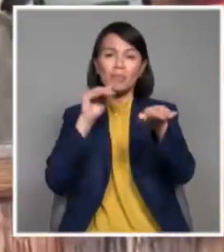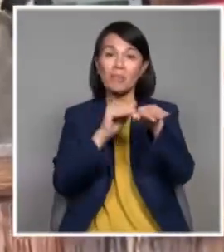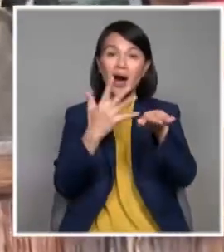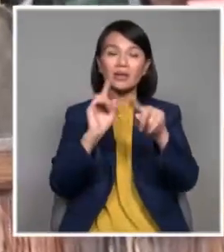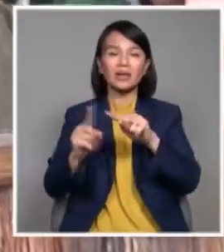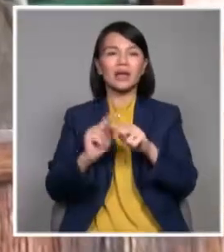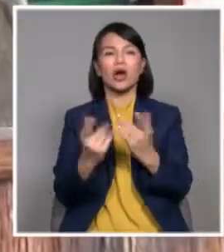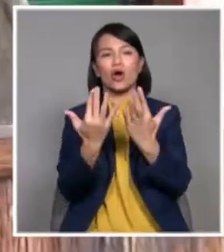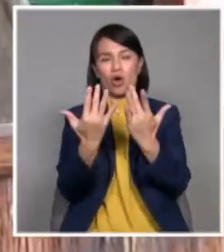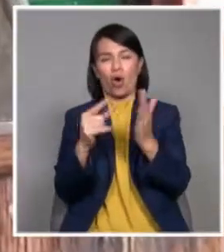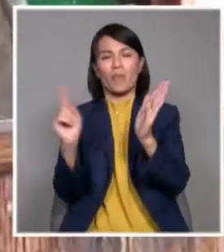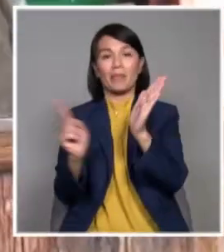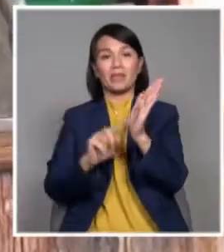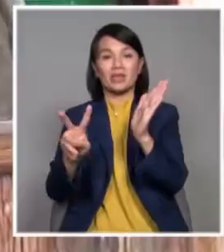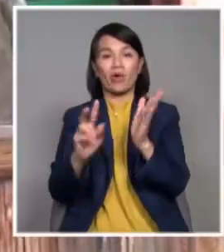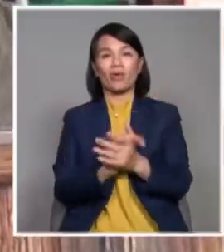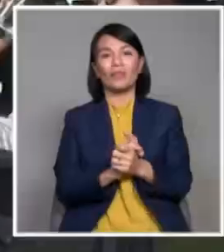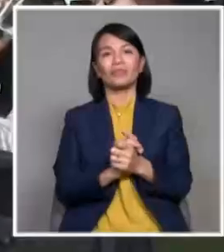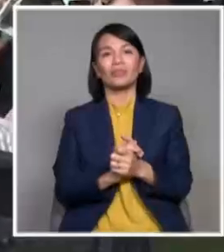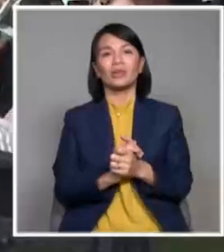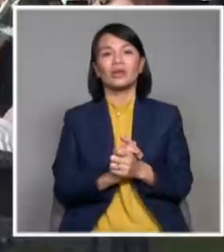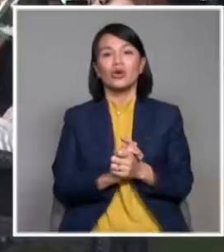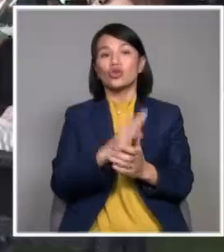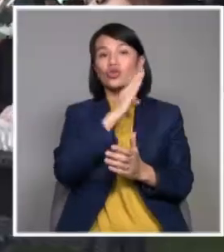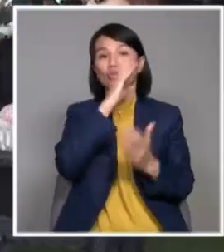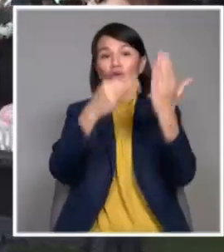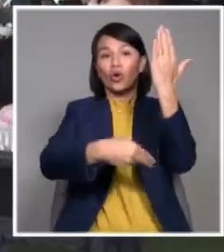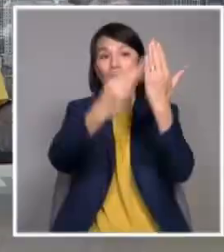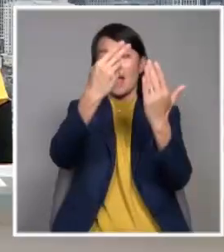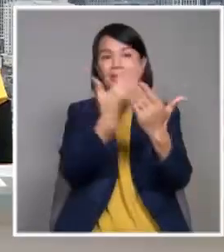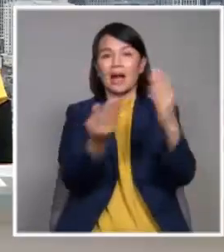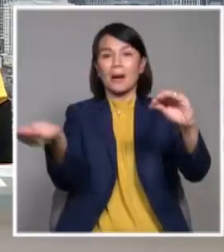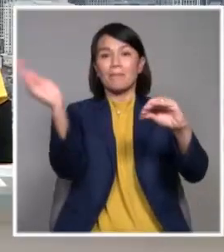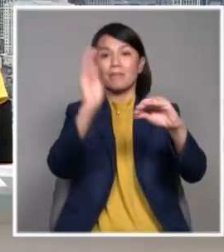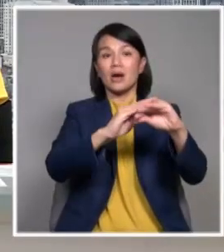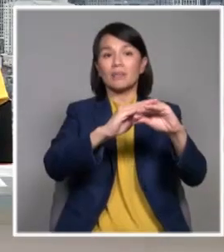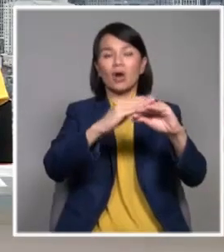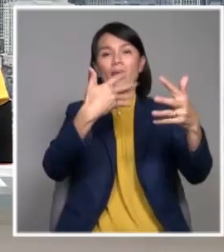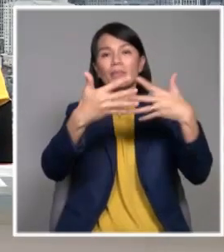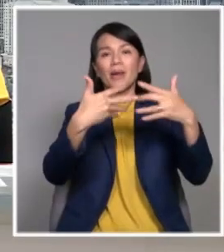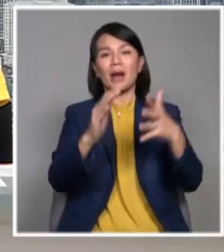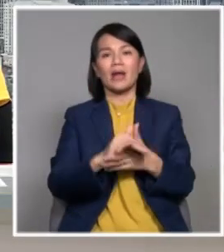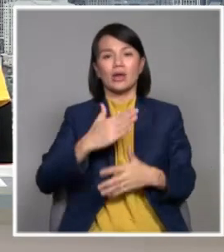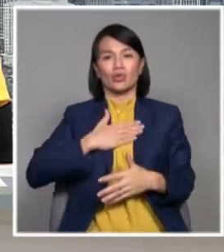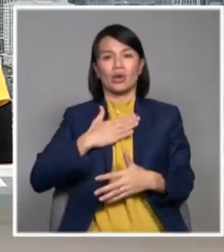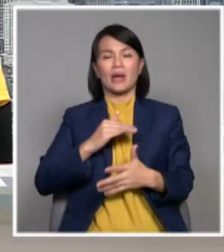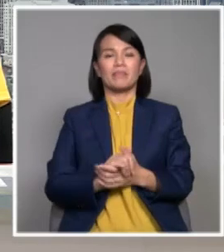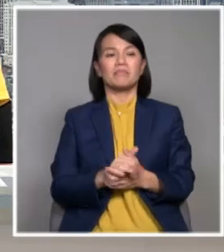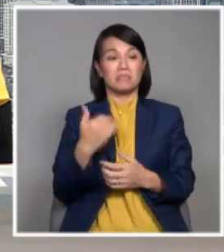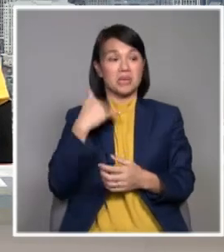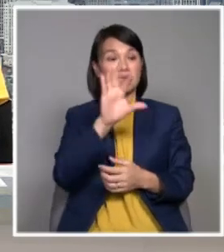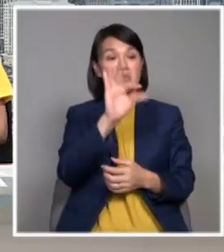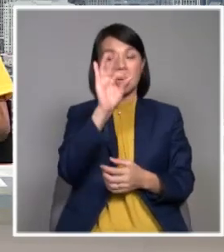ท่านบอกเทคนิคมาบอกว่าไม่เป็นไรถ้าหากว่าผู้ประกอบการเลือกที่จะขึ้นราคานะคะเพราะว่าเขาก็มองว่าตัวเขาเนี่ยมีทางเลือกเช่นเดีย